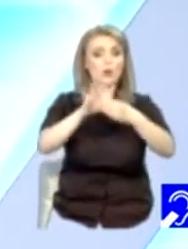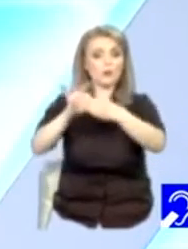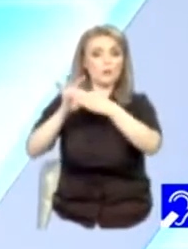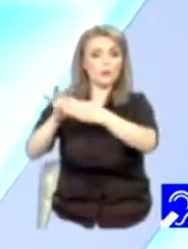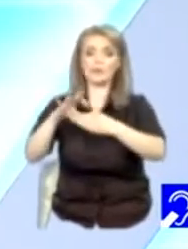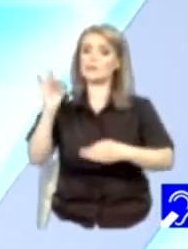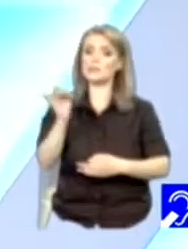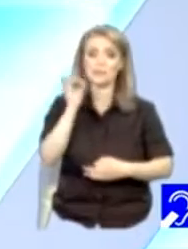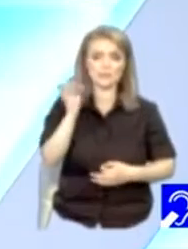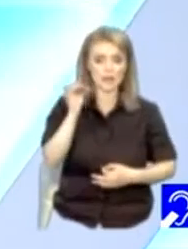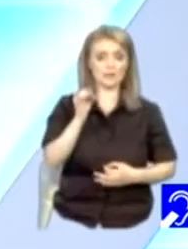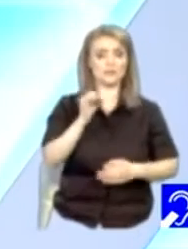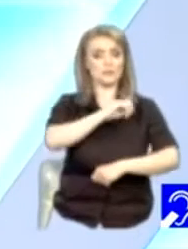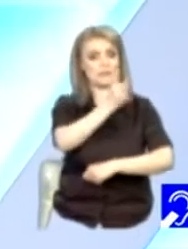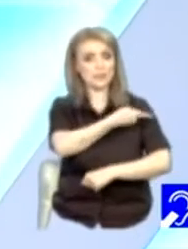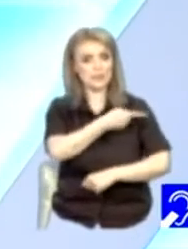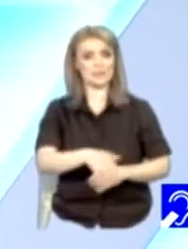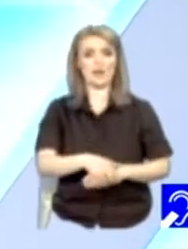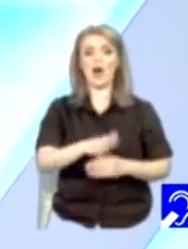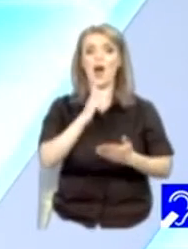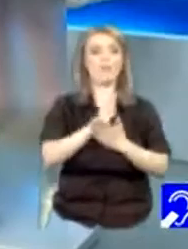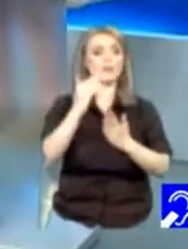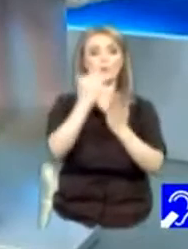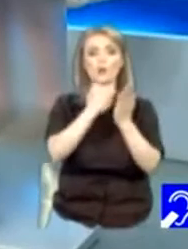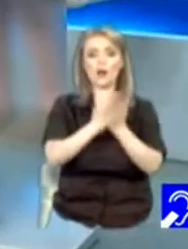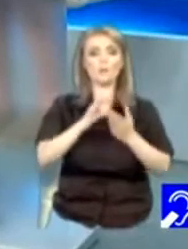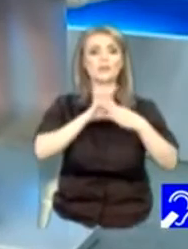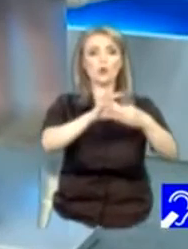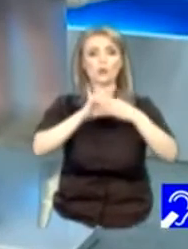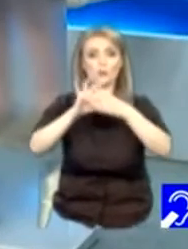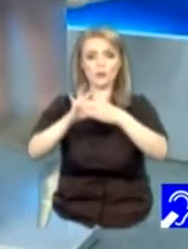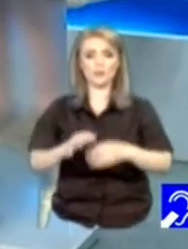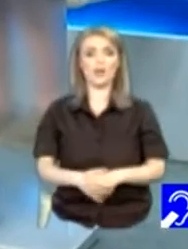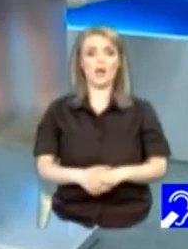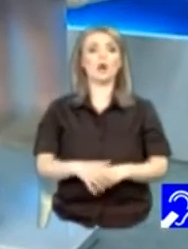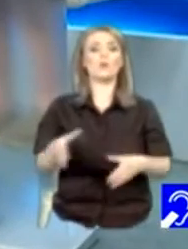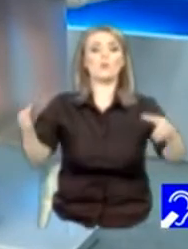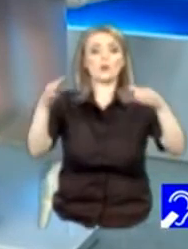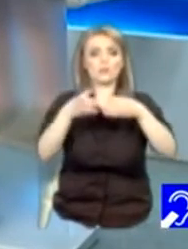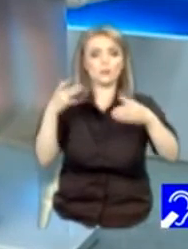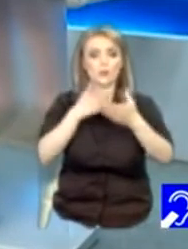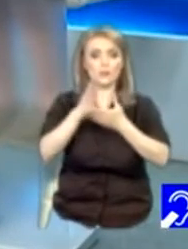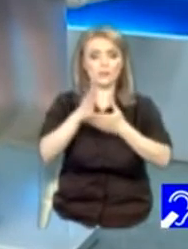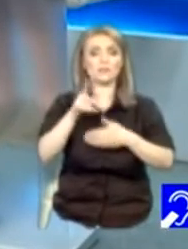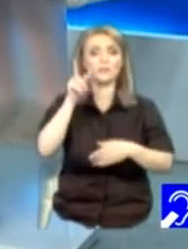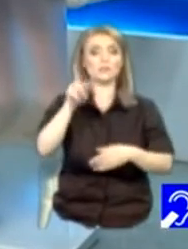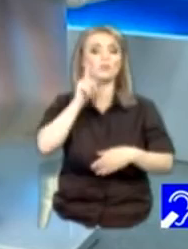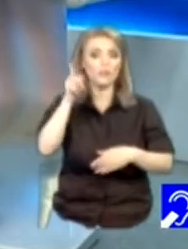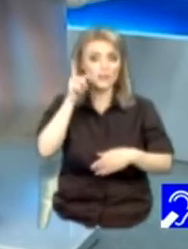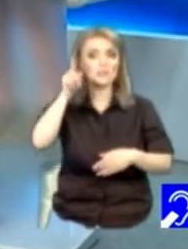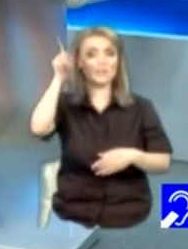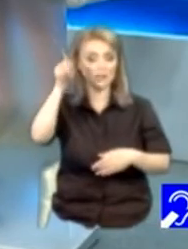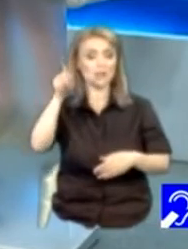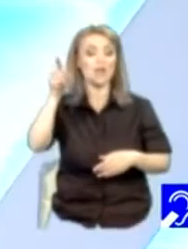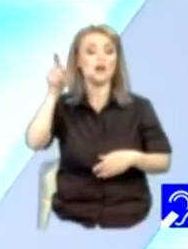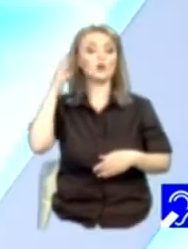strânse, parteneriate, contracte de cooperare cu toți, inclusiv cu verzii din România, colaborări frumoase, și cu verzii